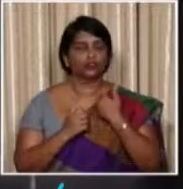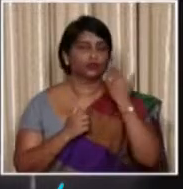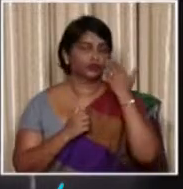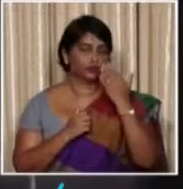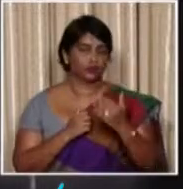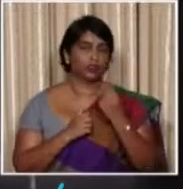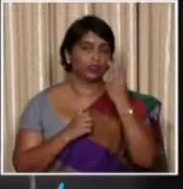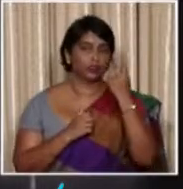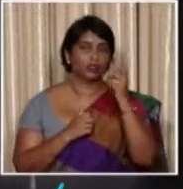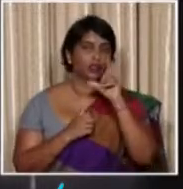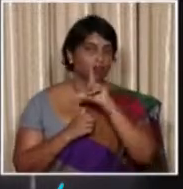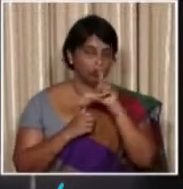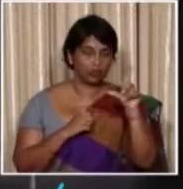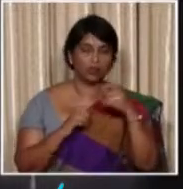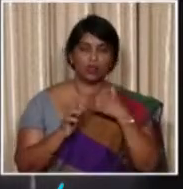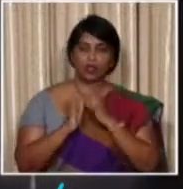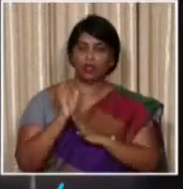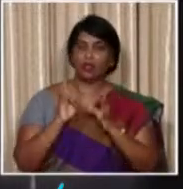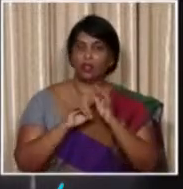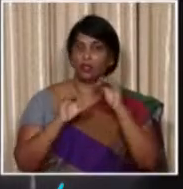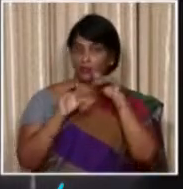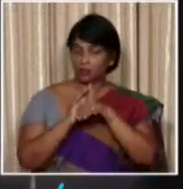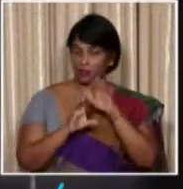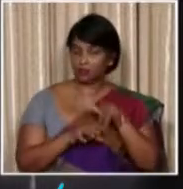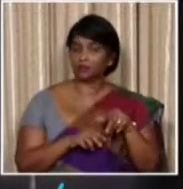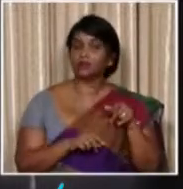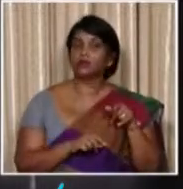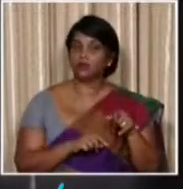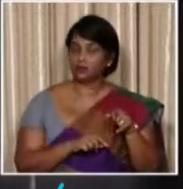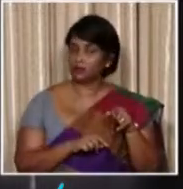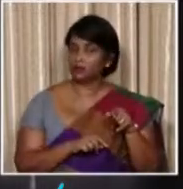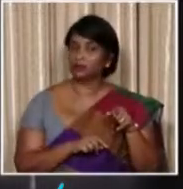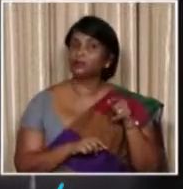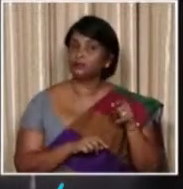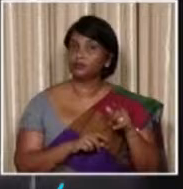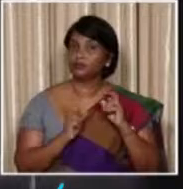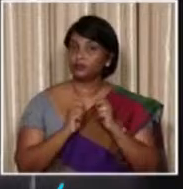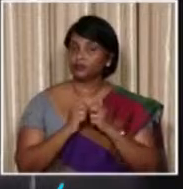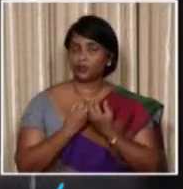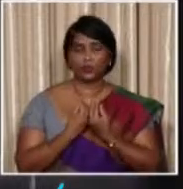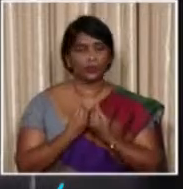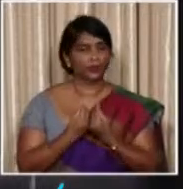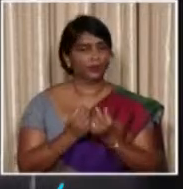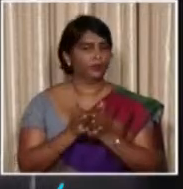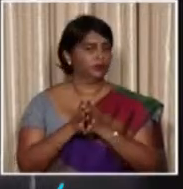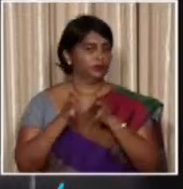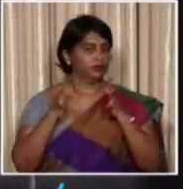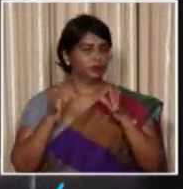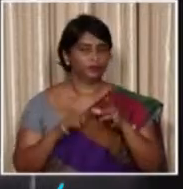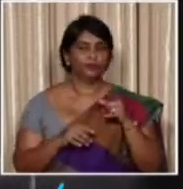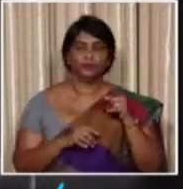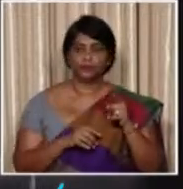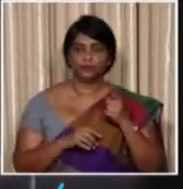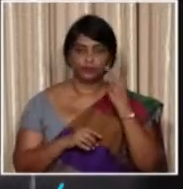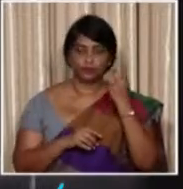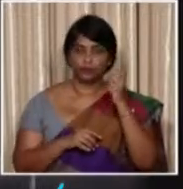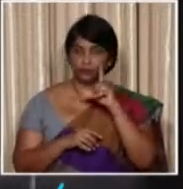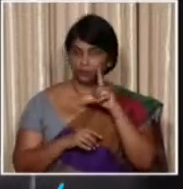wa deda dahate mama mati wera wese nindedi me e hani sigren wardene wena deda